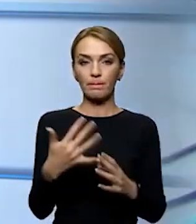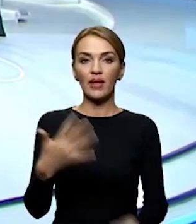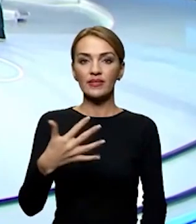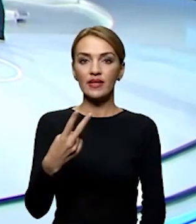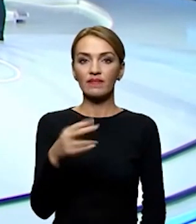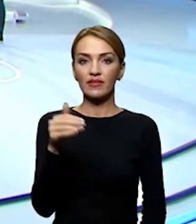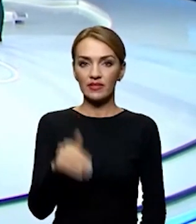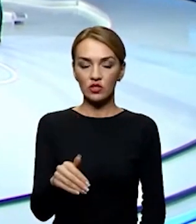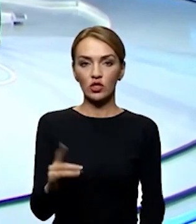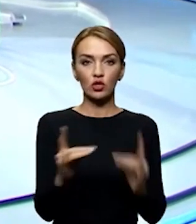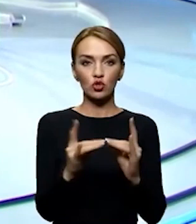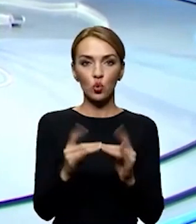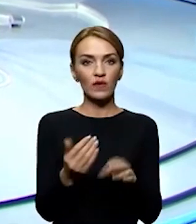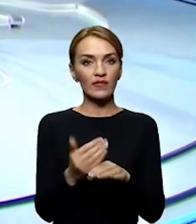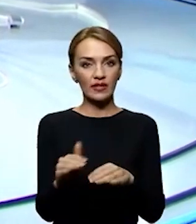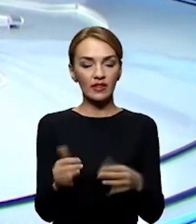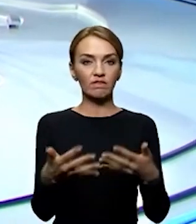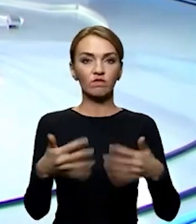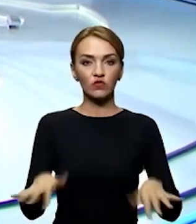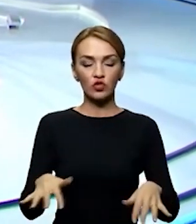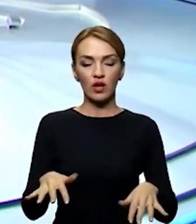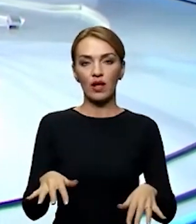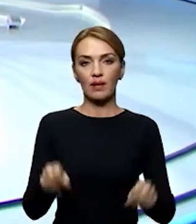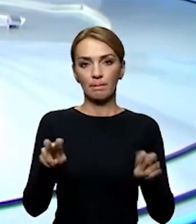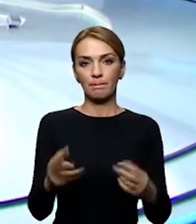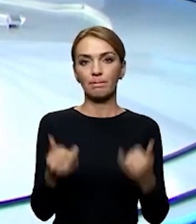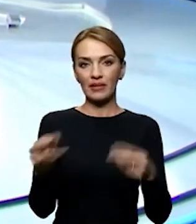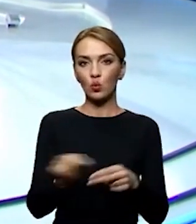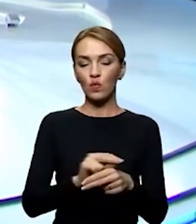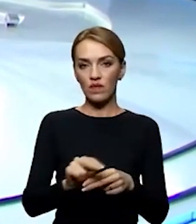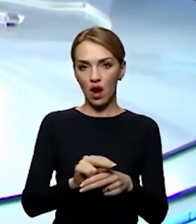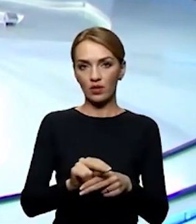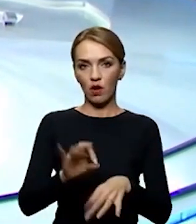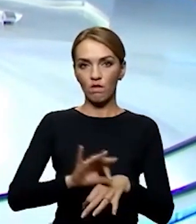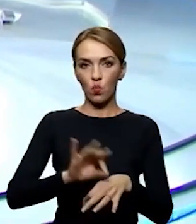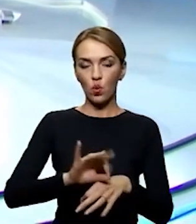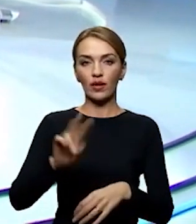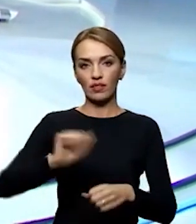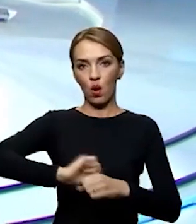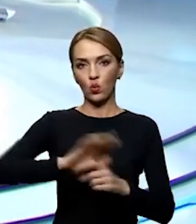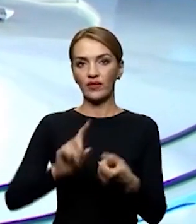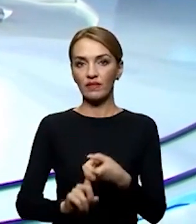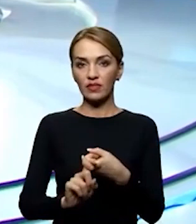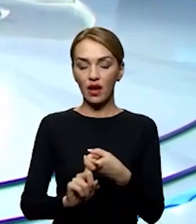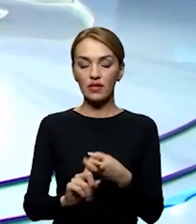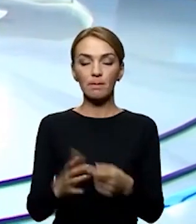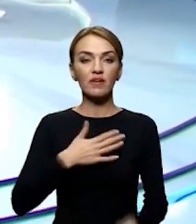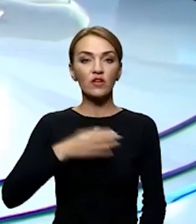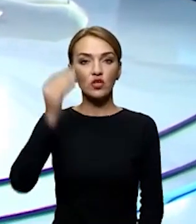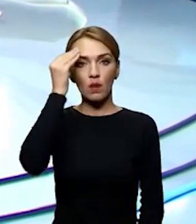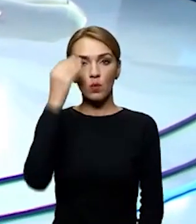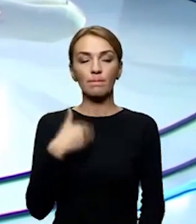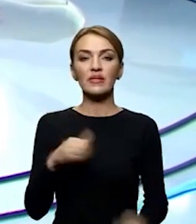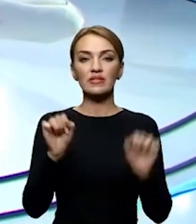52 тисячі ліжок, які виділені вже під лікування хворих на COVID-19. Ми вважаємо, що ми